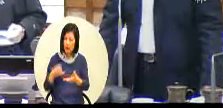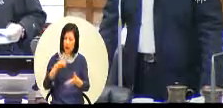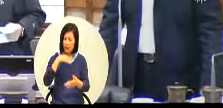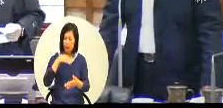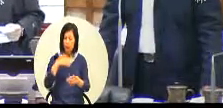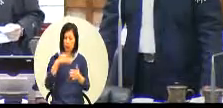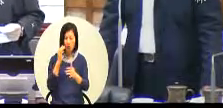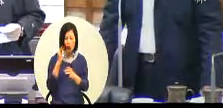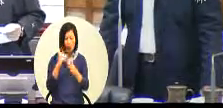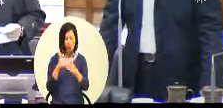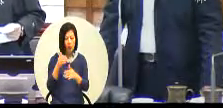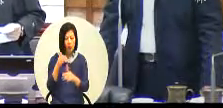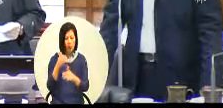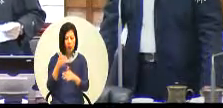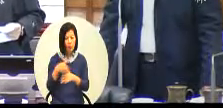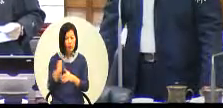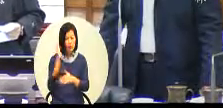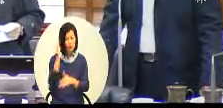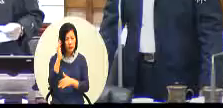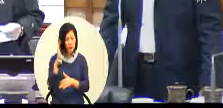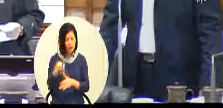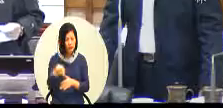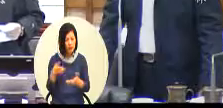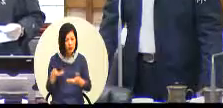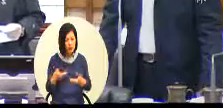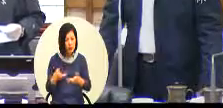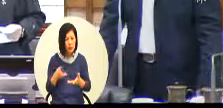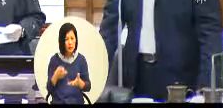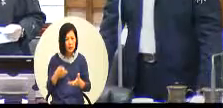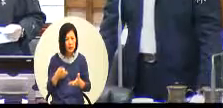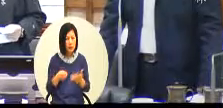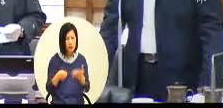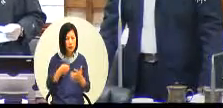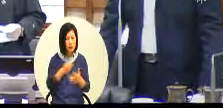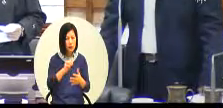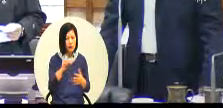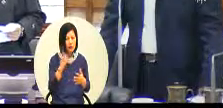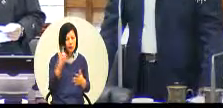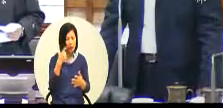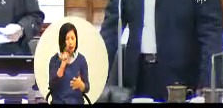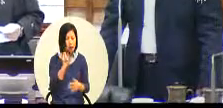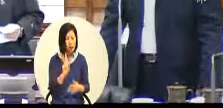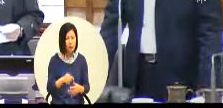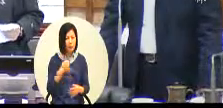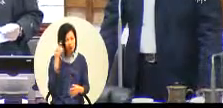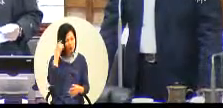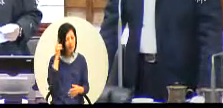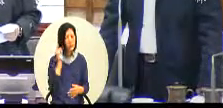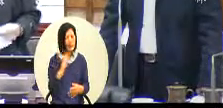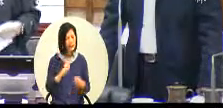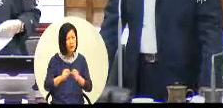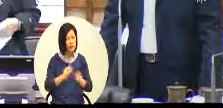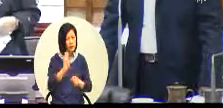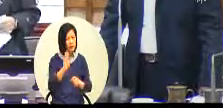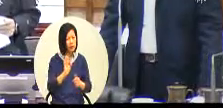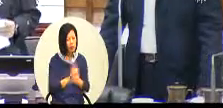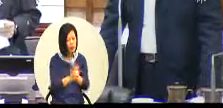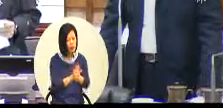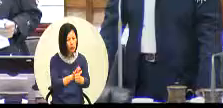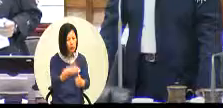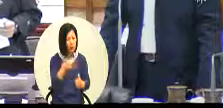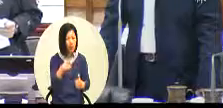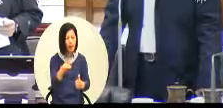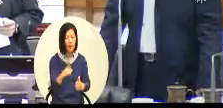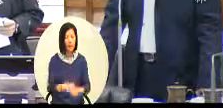政府在这个部分，我觉得我们有一些概念。但是我觉得我们还没有把它推动出